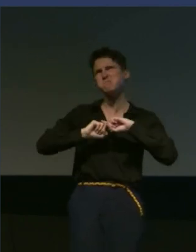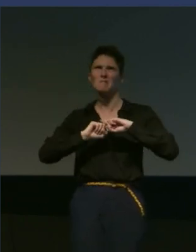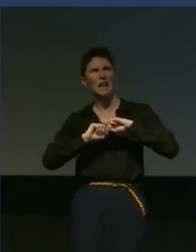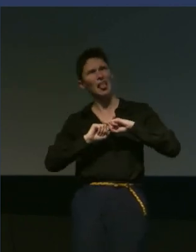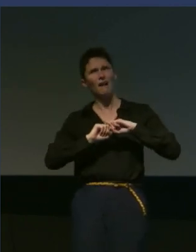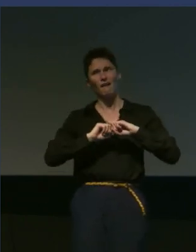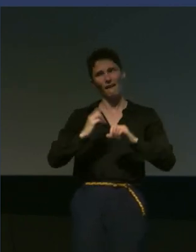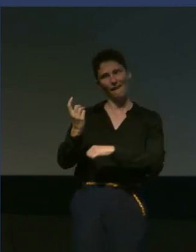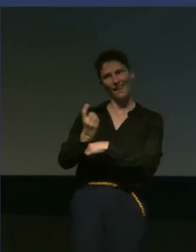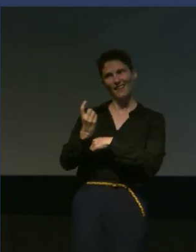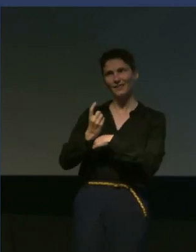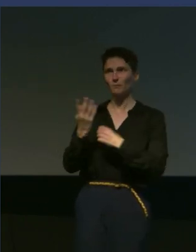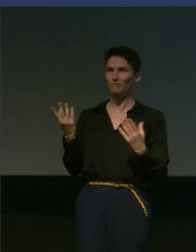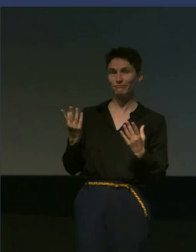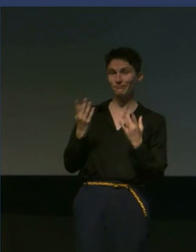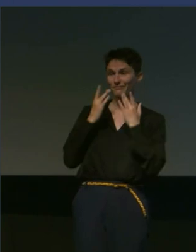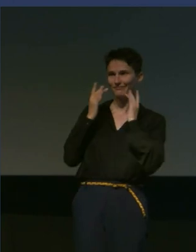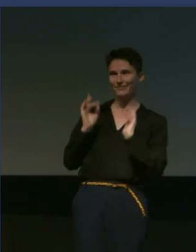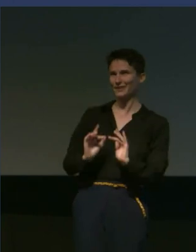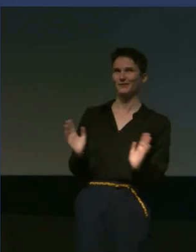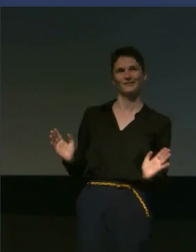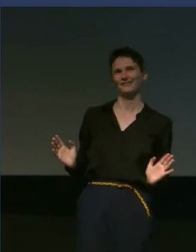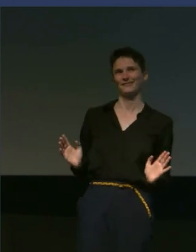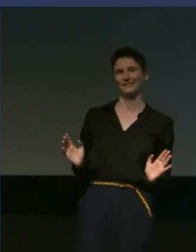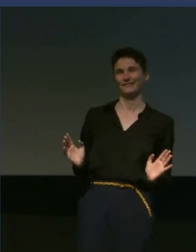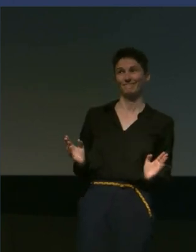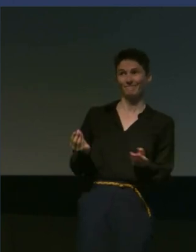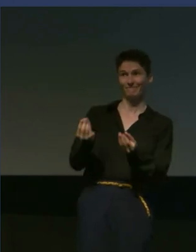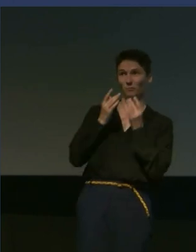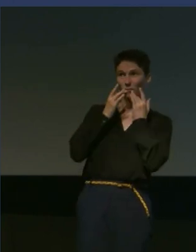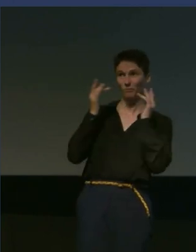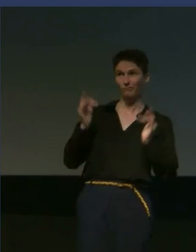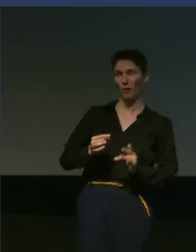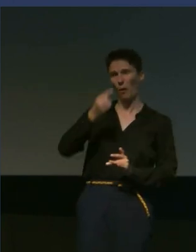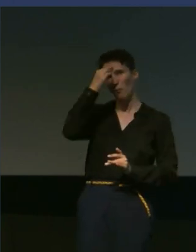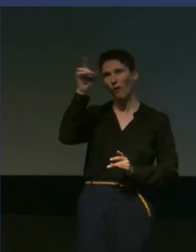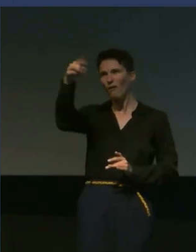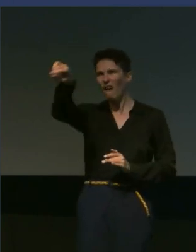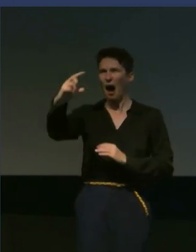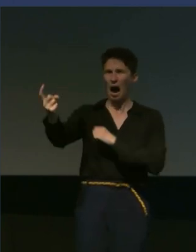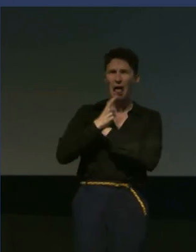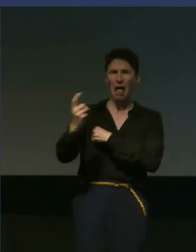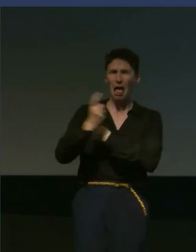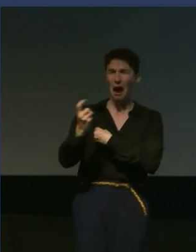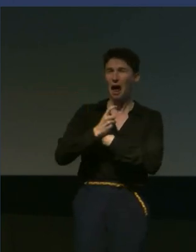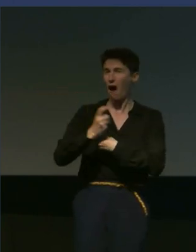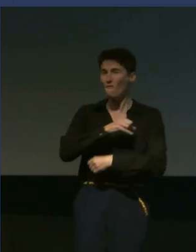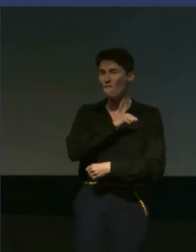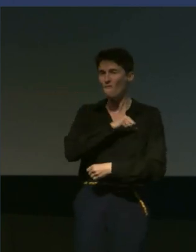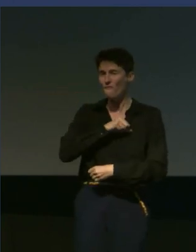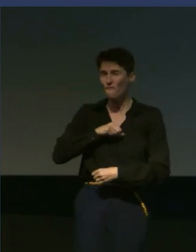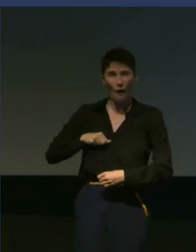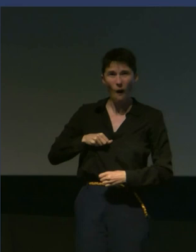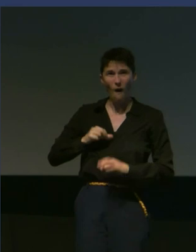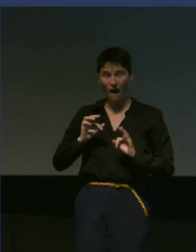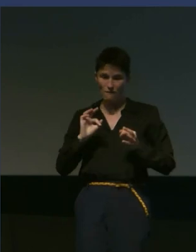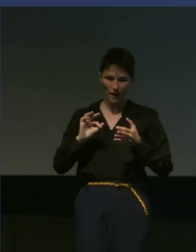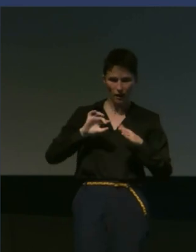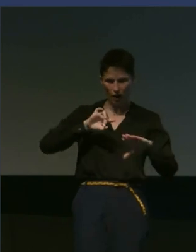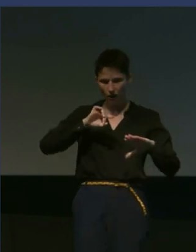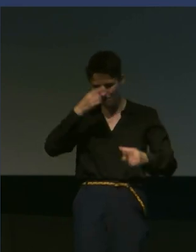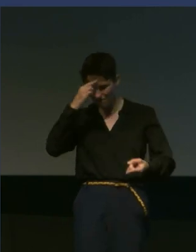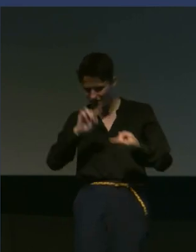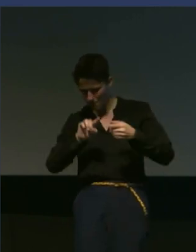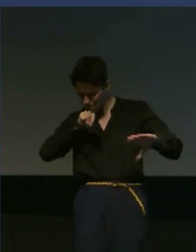sont assez déprimants. Ils sont assez déprimants parce qu'on pensait qu'ils allaient vraiment nous attaquer sur le fond, comme